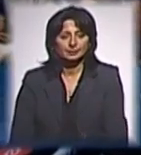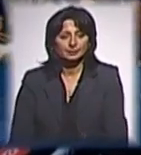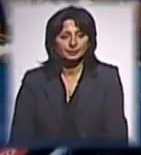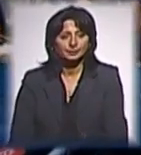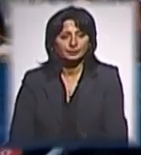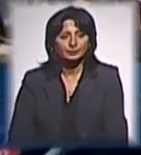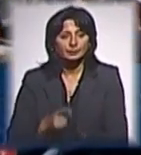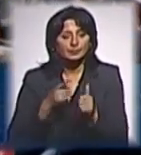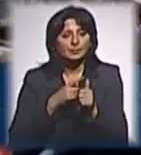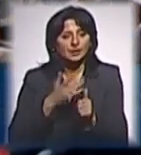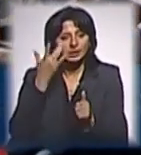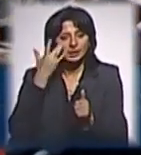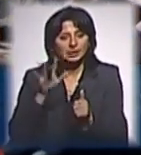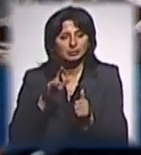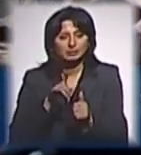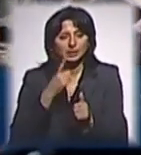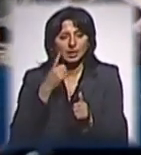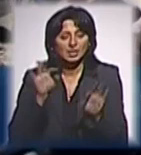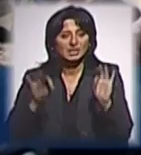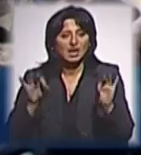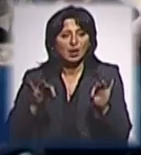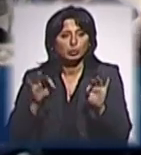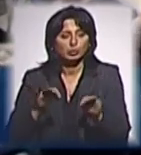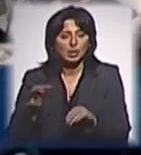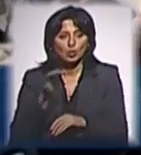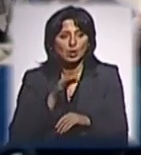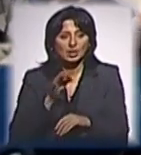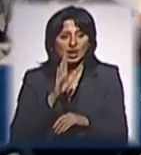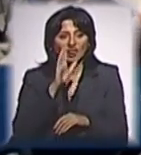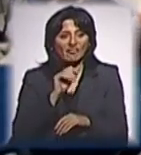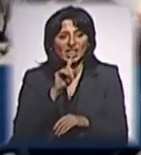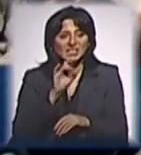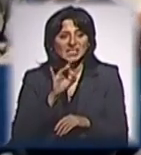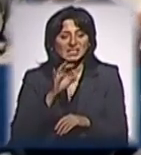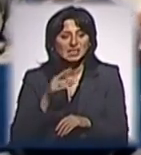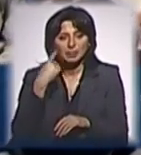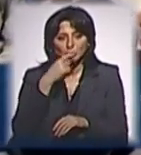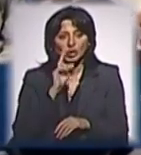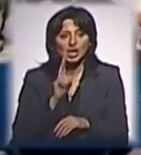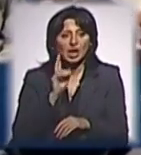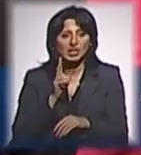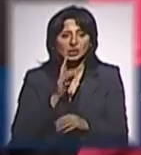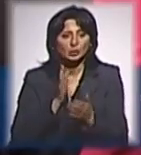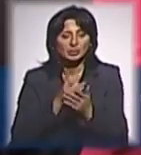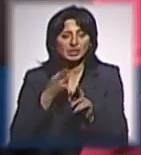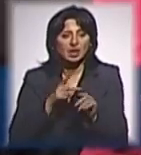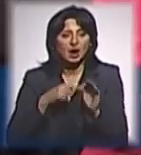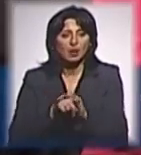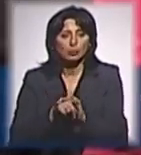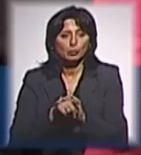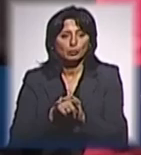ჩვენ არ დაგვისახელებია დღეს საბურთალოს ერთ-ერთი რაიონის ვეძისის მაჟორიტარობის კანდიდატი იმის გამო,